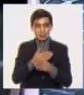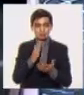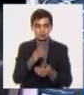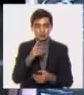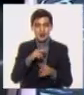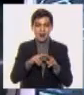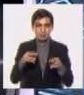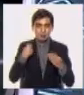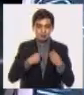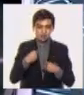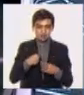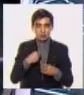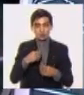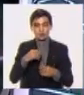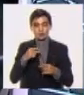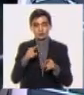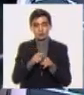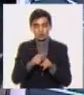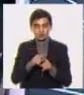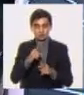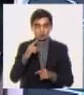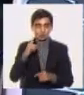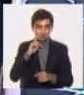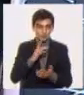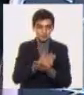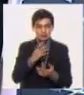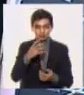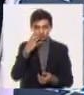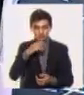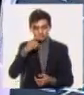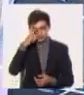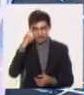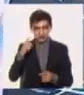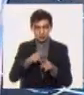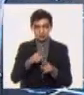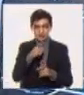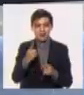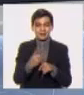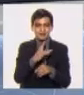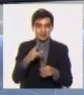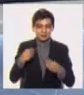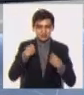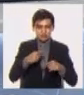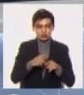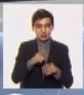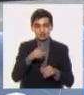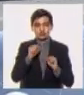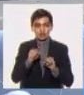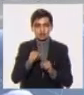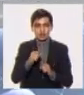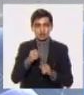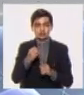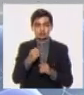Удобно в такой одежде, Мадина, извиняюсь, что перебиваю? Очень жарко. Это одноразовый костюм, и он служит защитой в